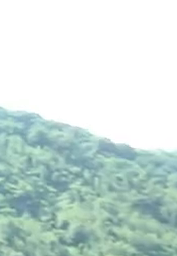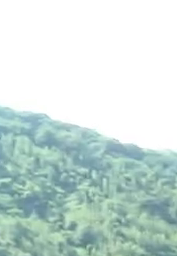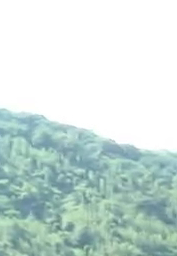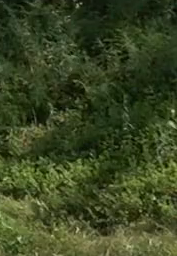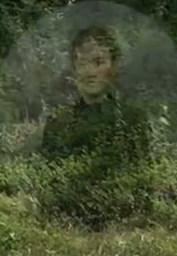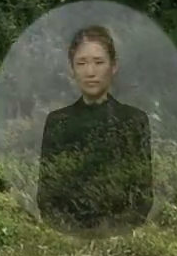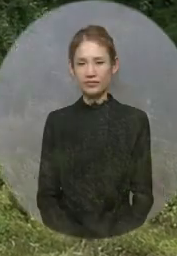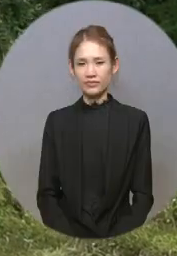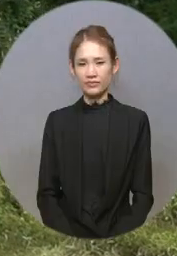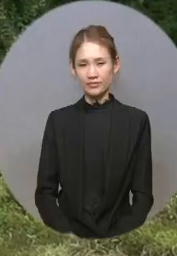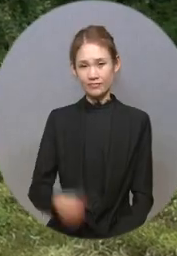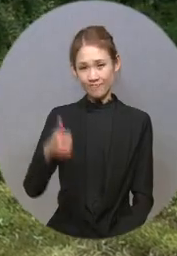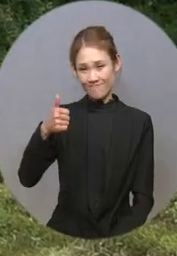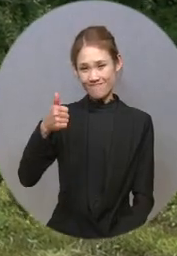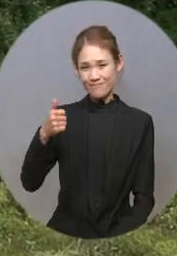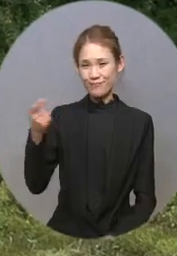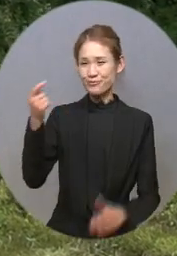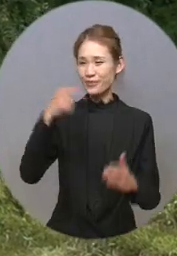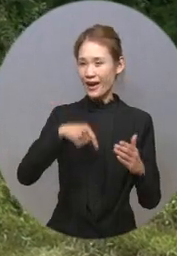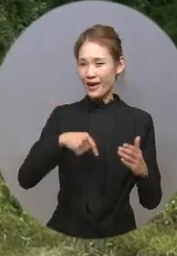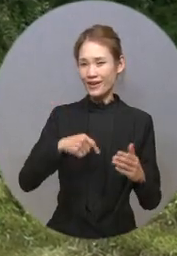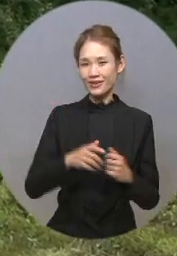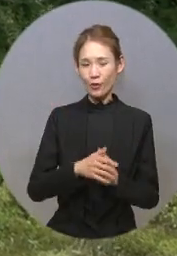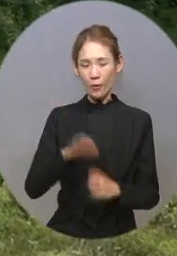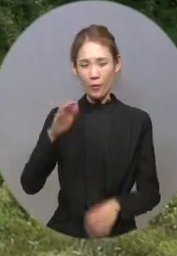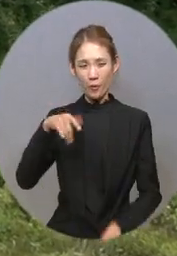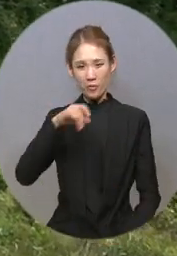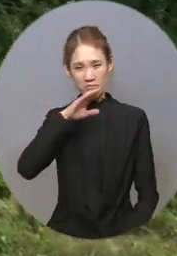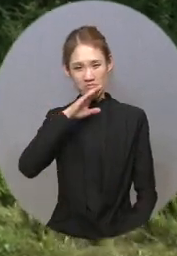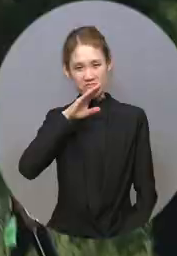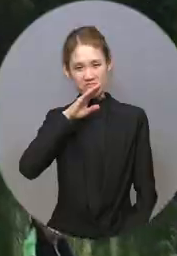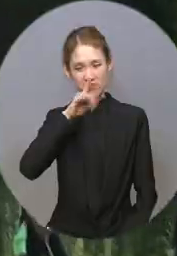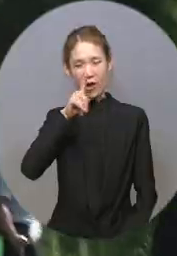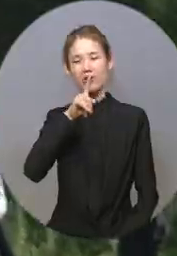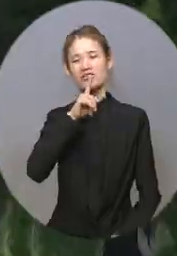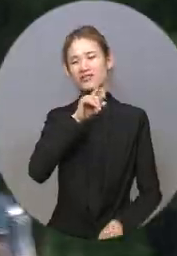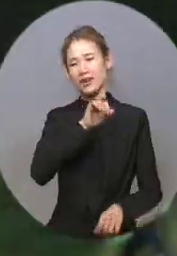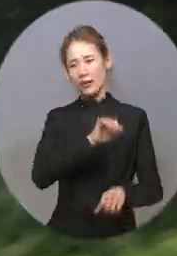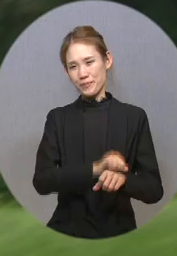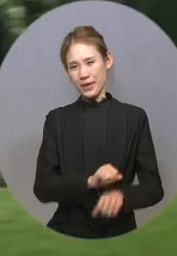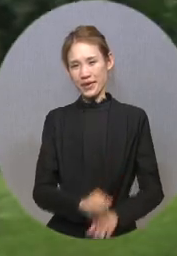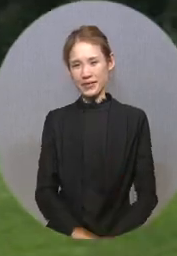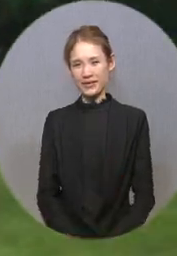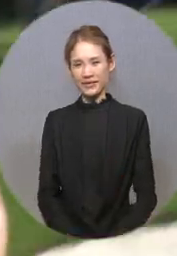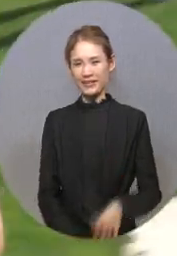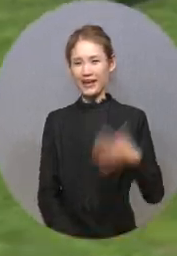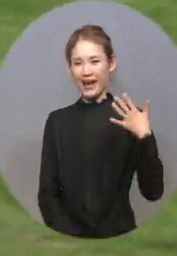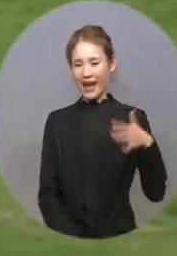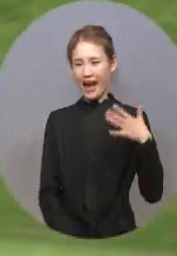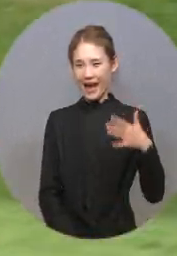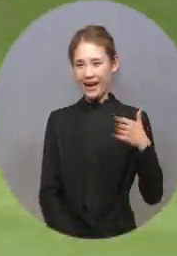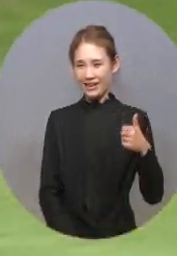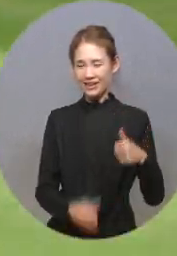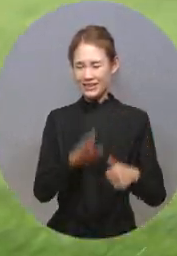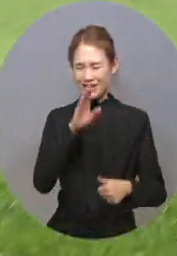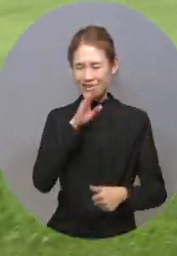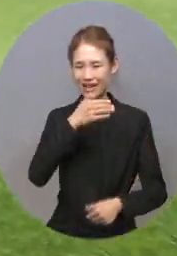나이스! 와 진짜로? 와 진짜로 친다. 오 다행이다.